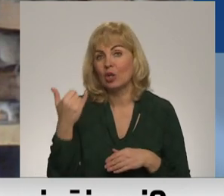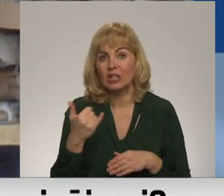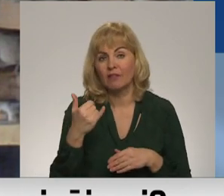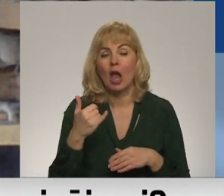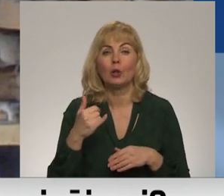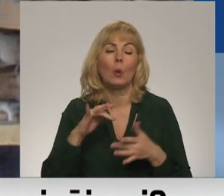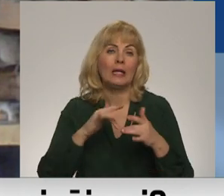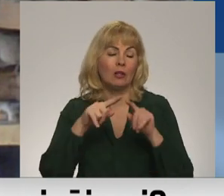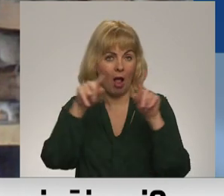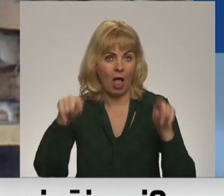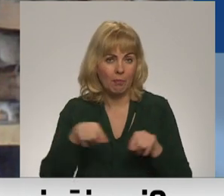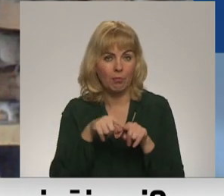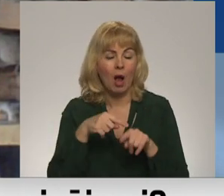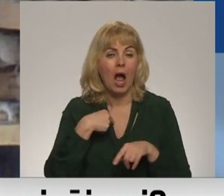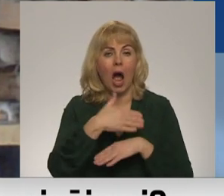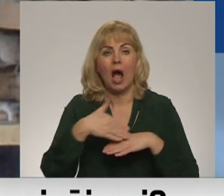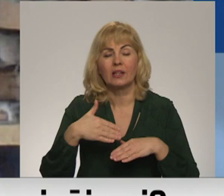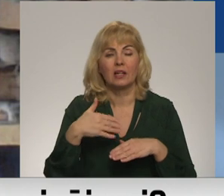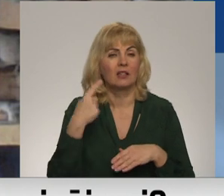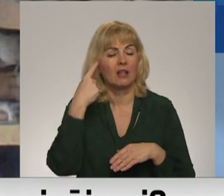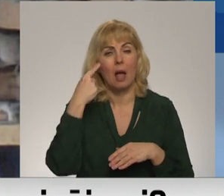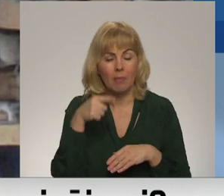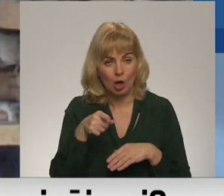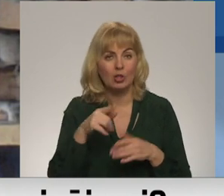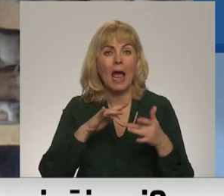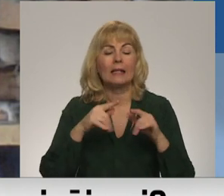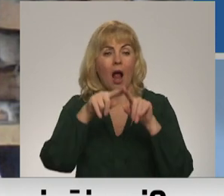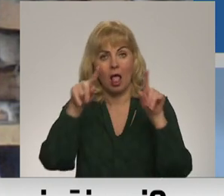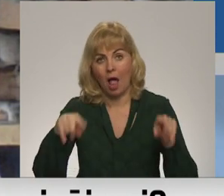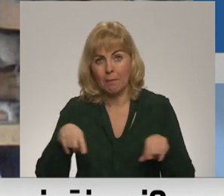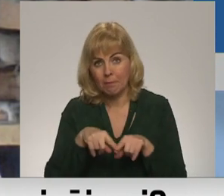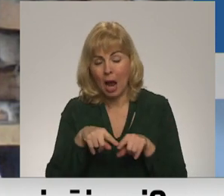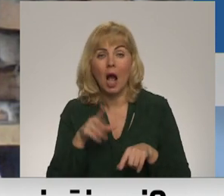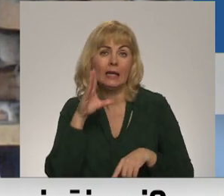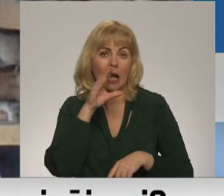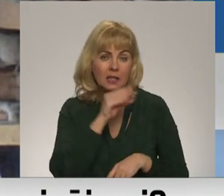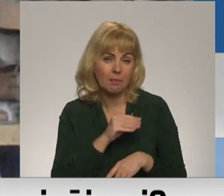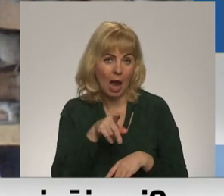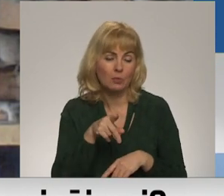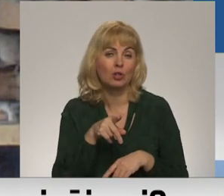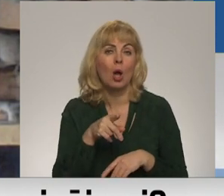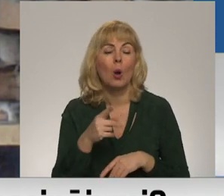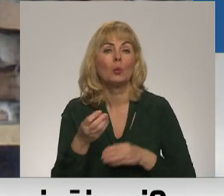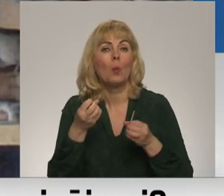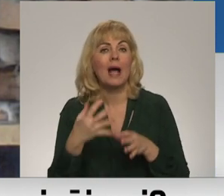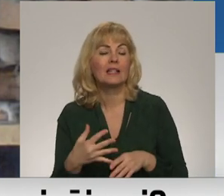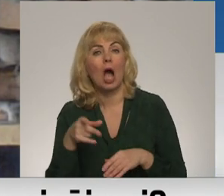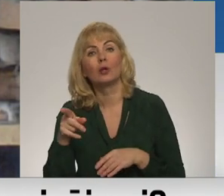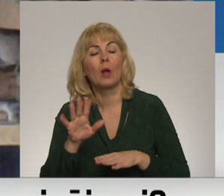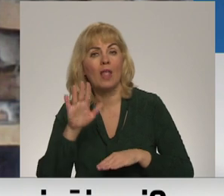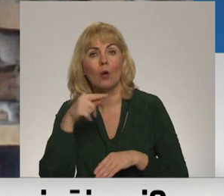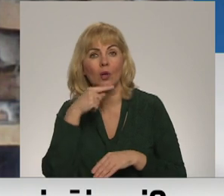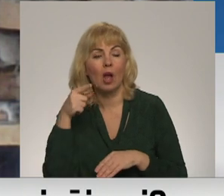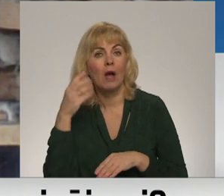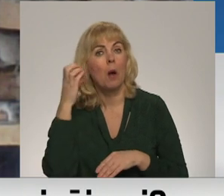lapu, nepateikšu adresi tagad no galvas, bet šajā internetu lapā ir iespējams dabūt kaut kādu nejaušu Krievijas